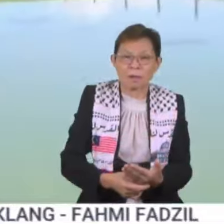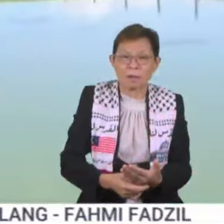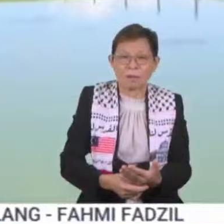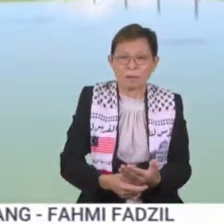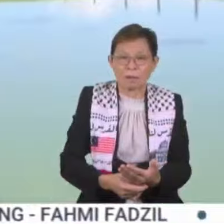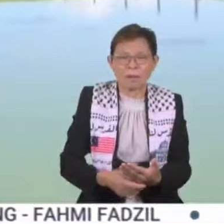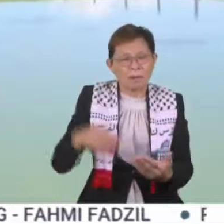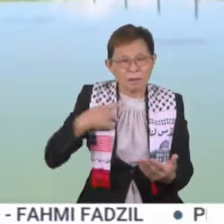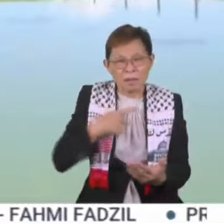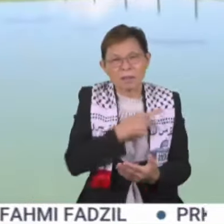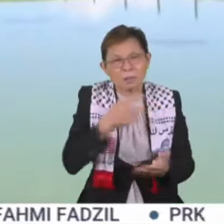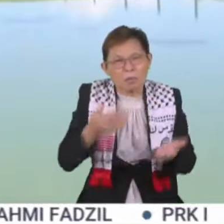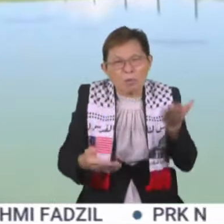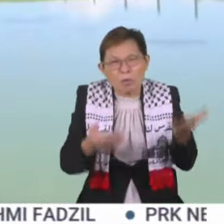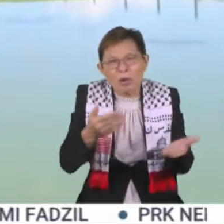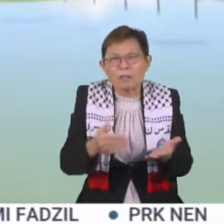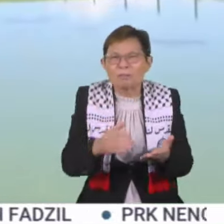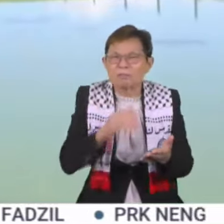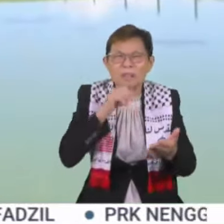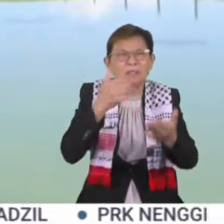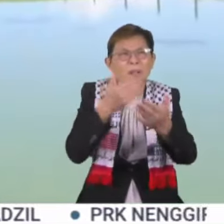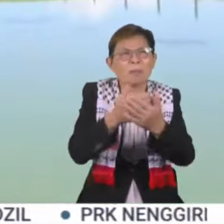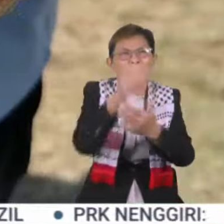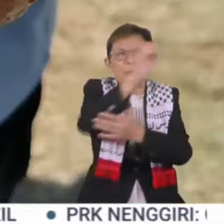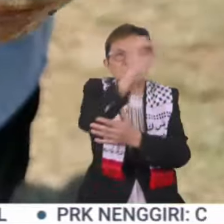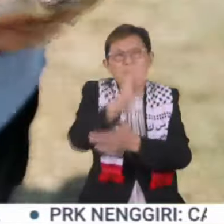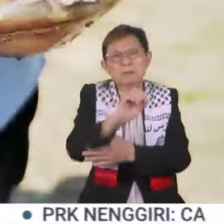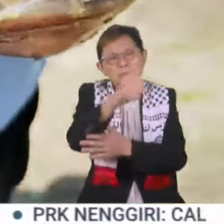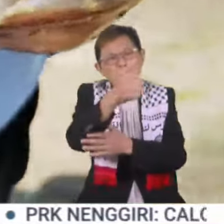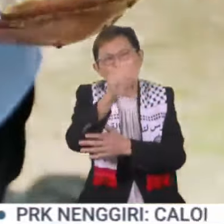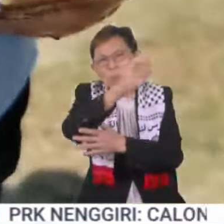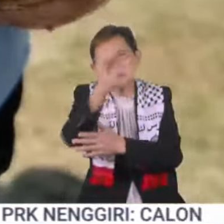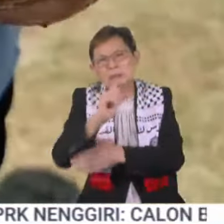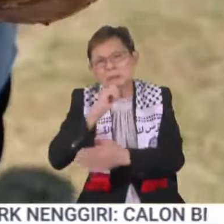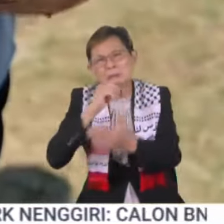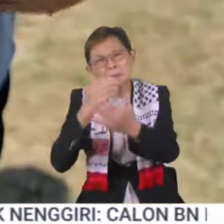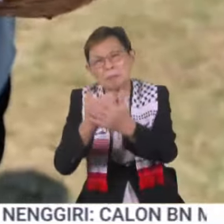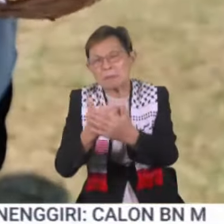kita mungkin tak sampai 10%.